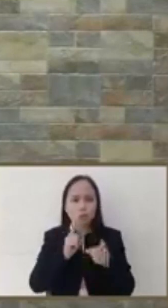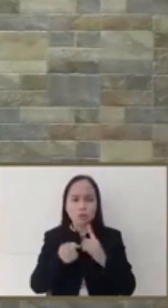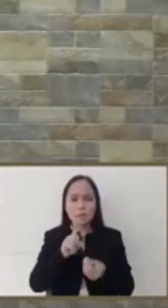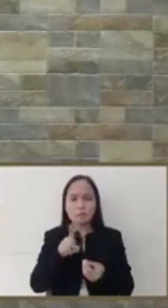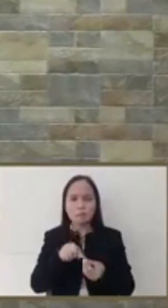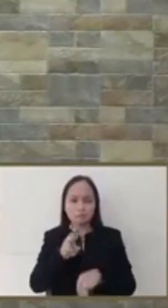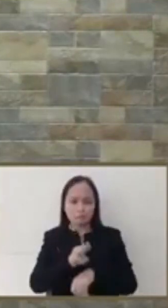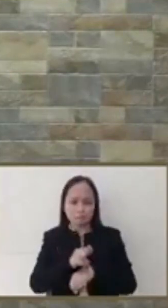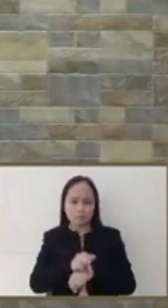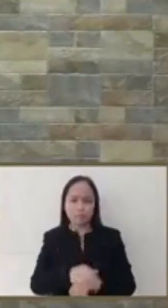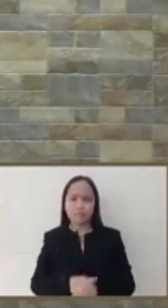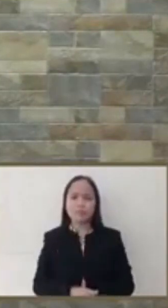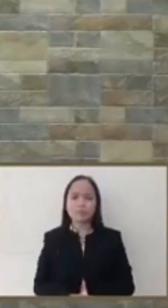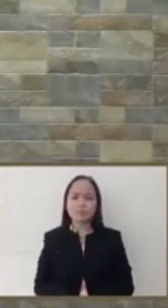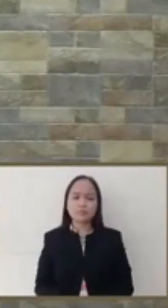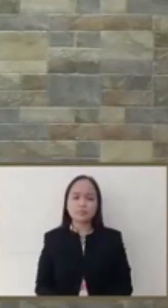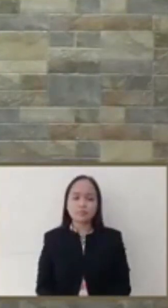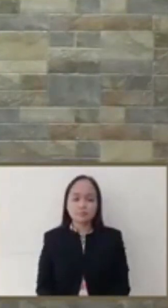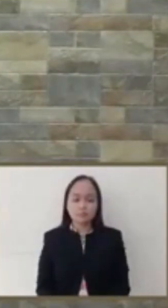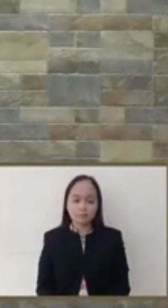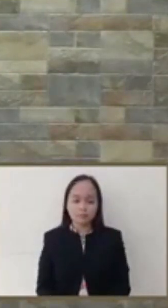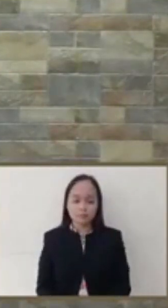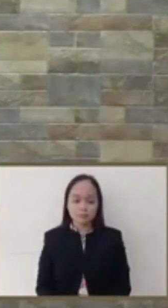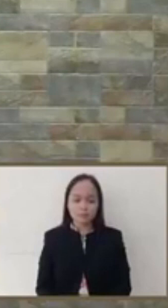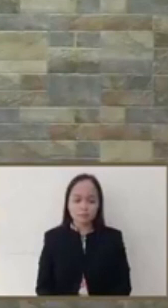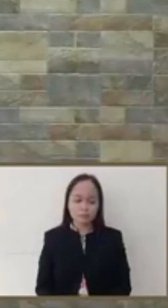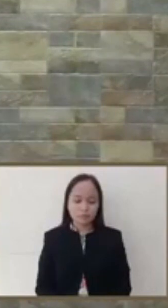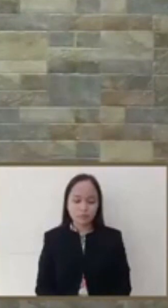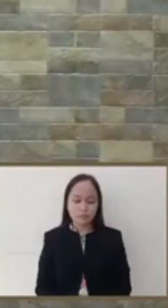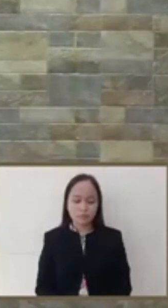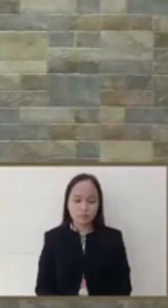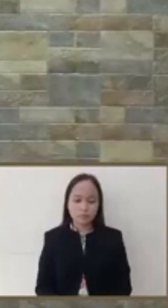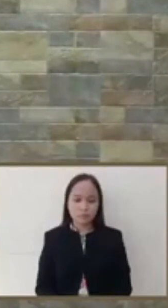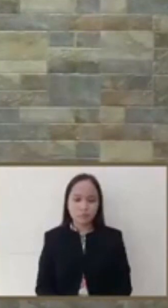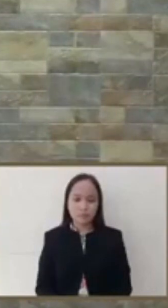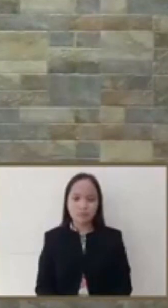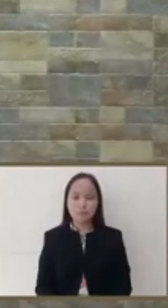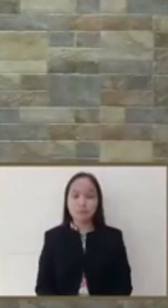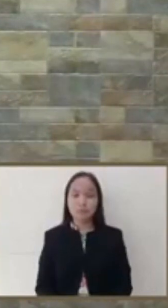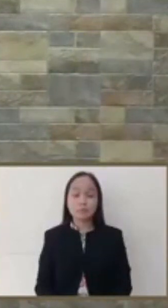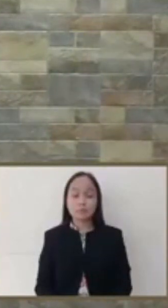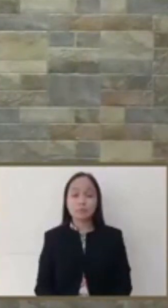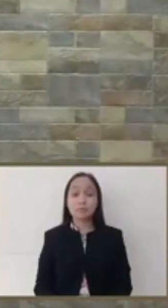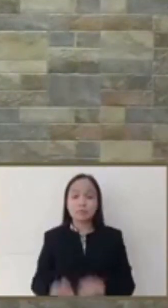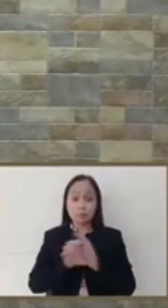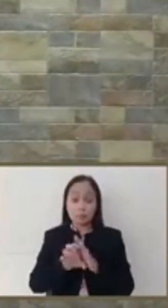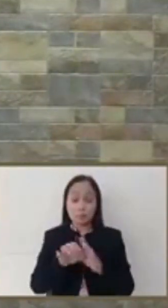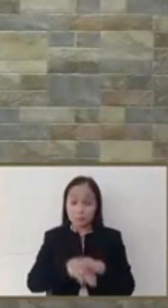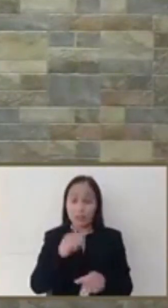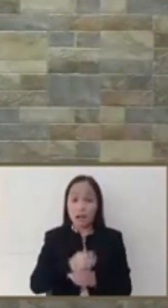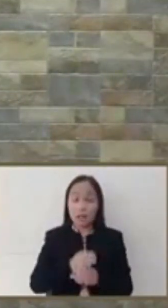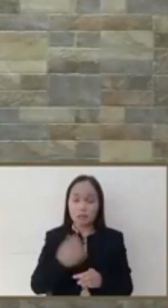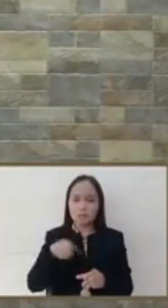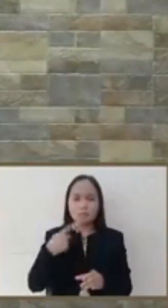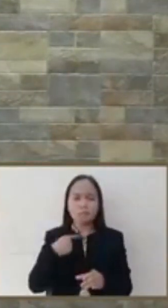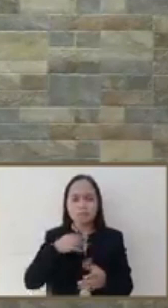ministry. In other words, mga kapatid, sa sasakyan, natututo siya sa ministry. At hindi